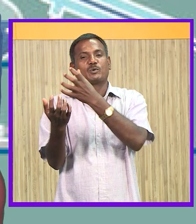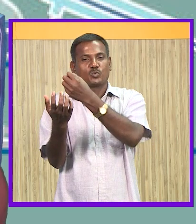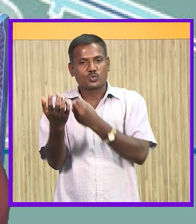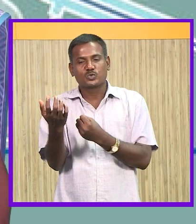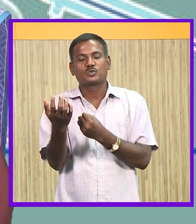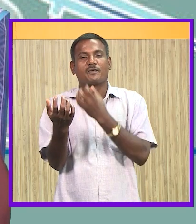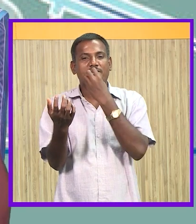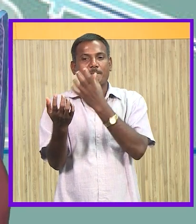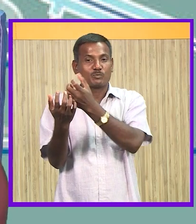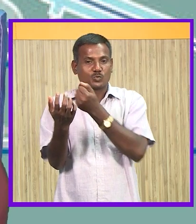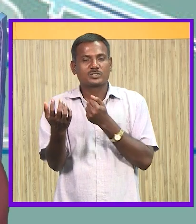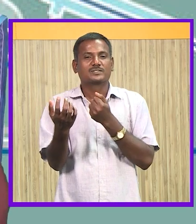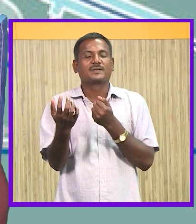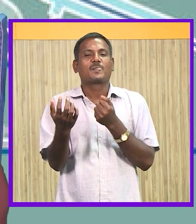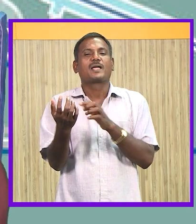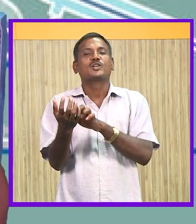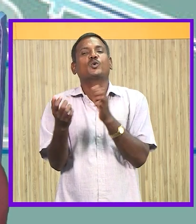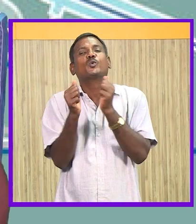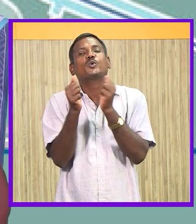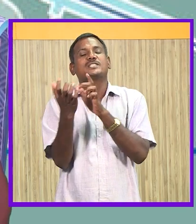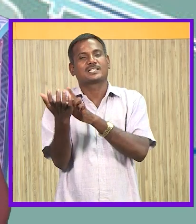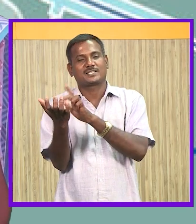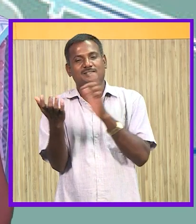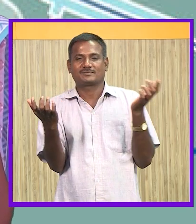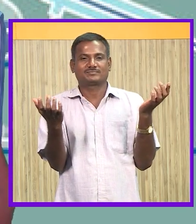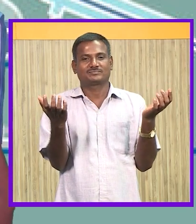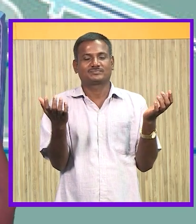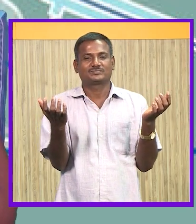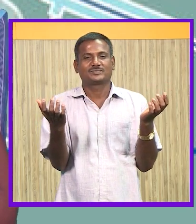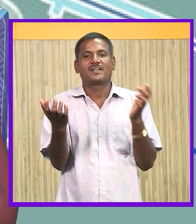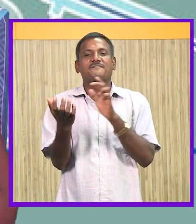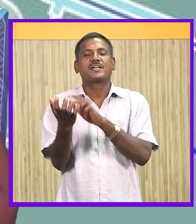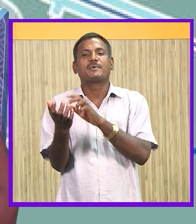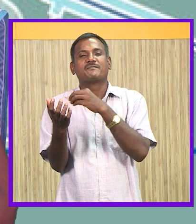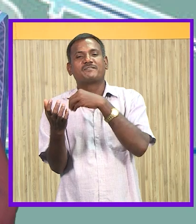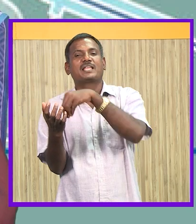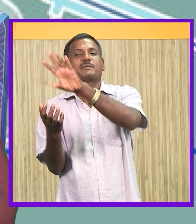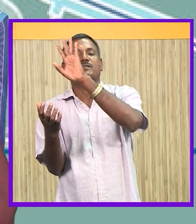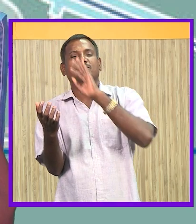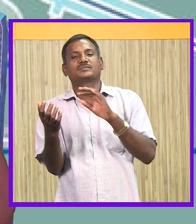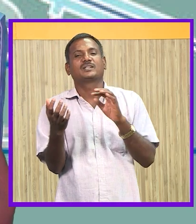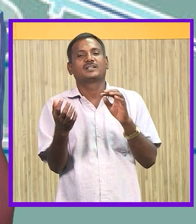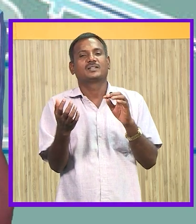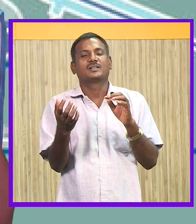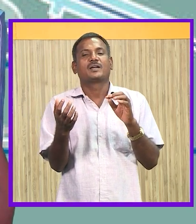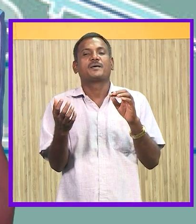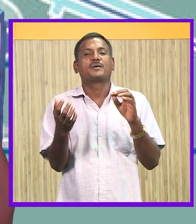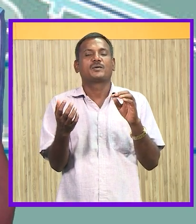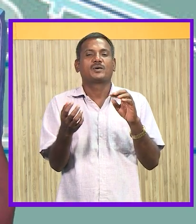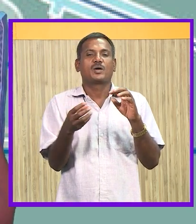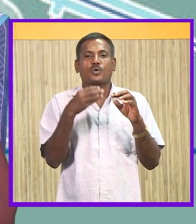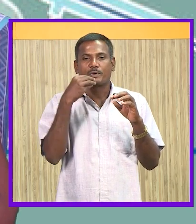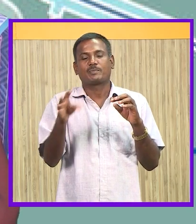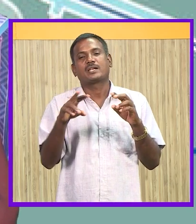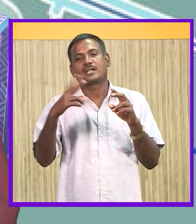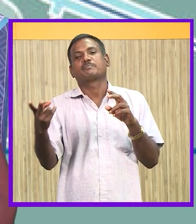வெப்பத்தை உறிஞ்சும், அதனால உங்கள் கைகள் குளிர்ச்சியை உணரும். வெப்பம் வெளியேற்றப்படும் நிகழ்வு வெப்ப